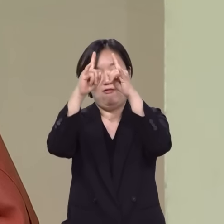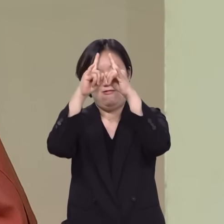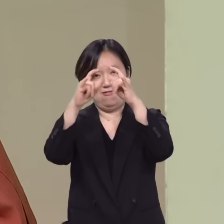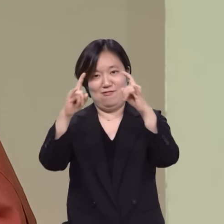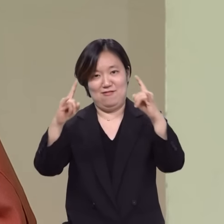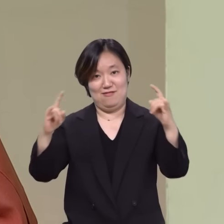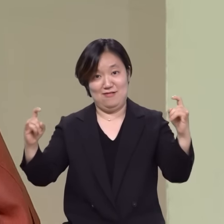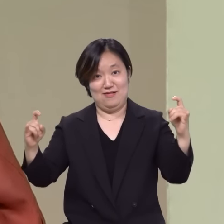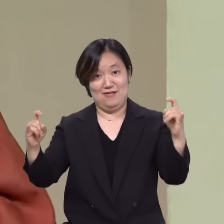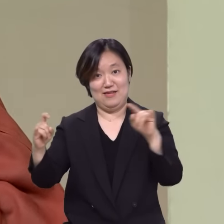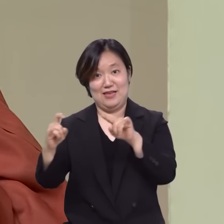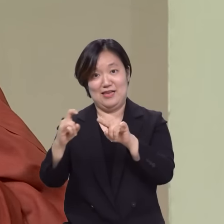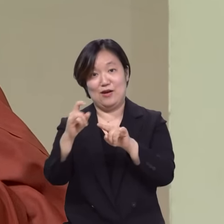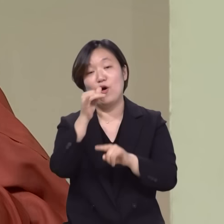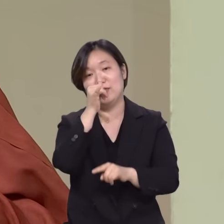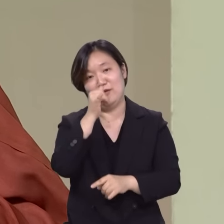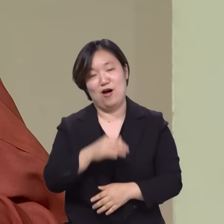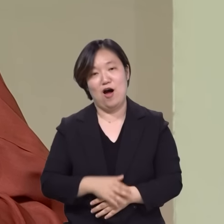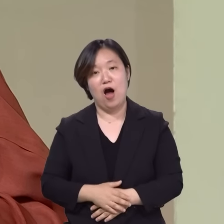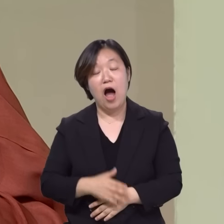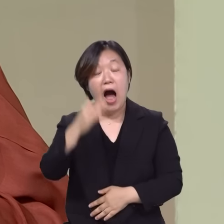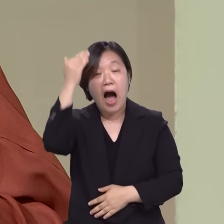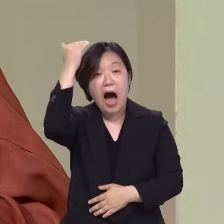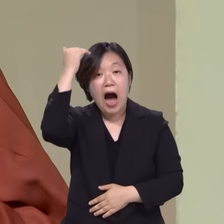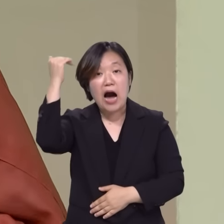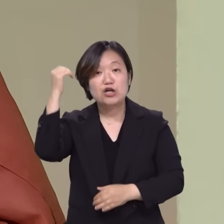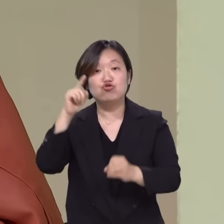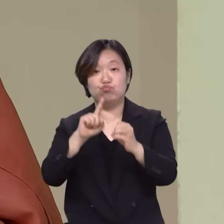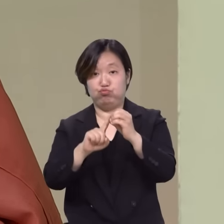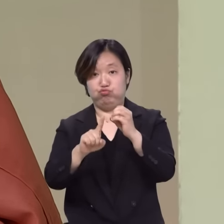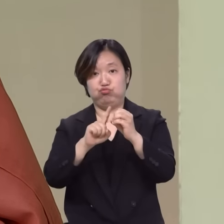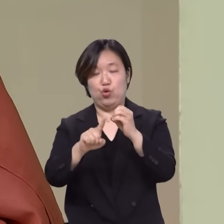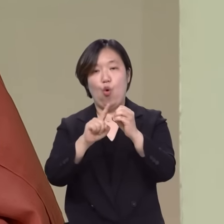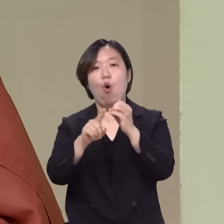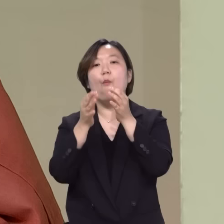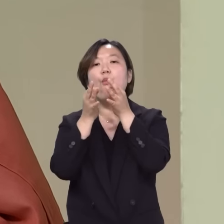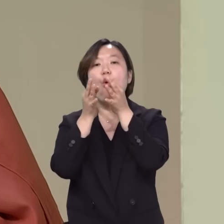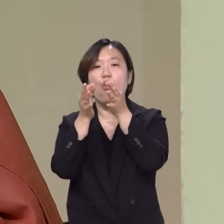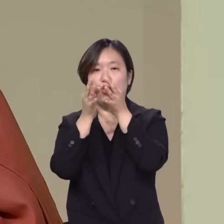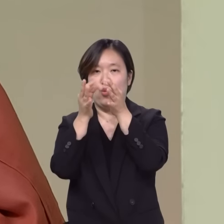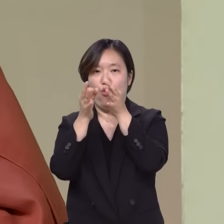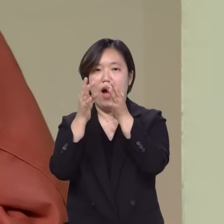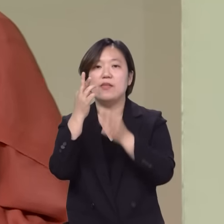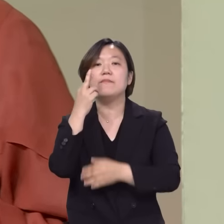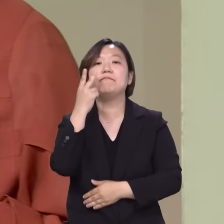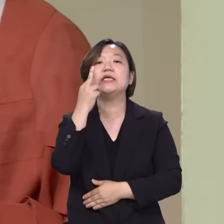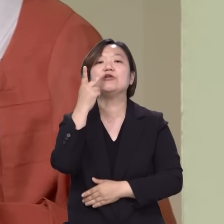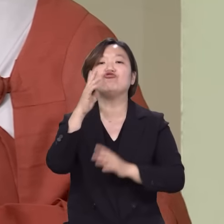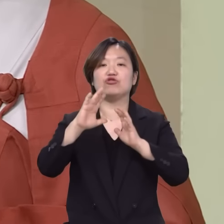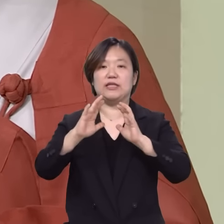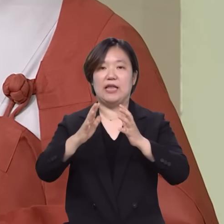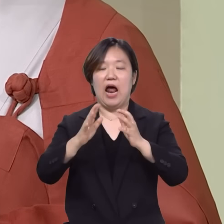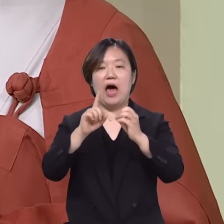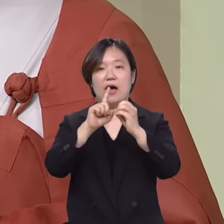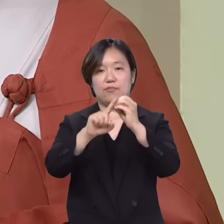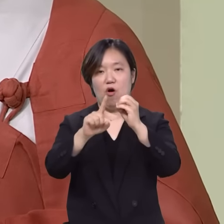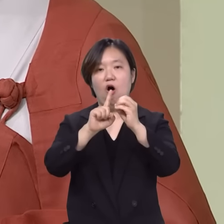불보 정사라는 그 이제 한국불교를 널리 포교하고 있는 그 미국의 그런 사찰이